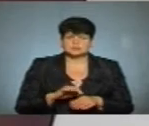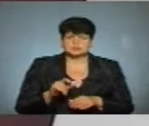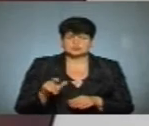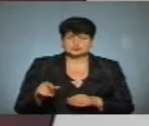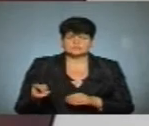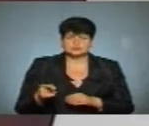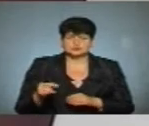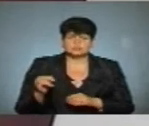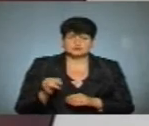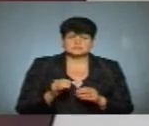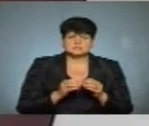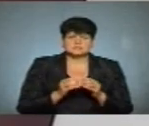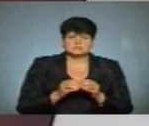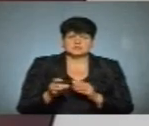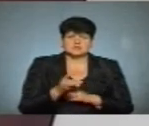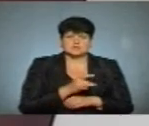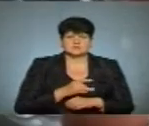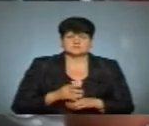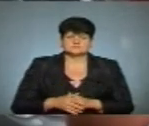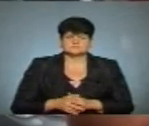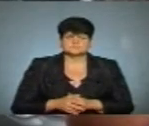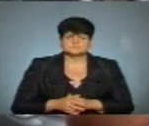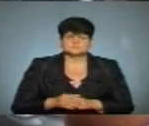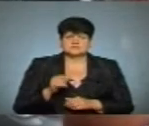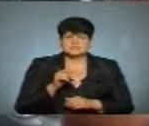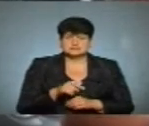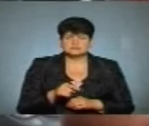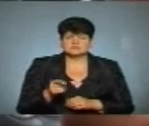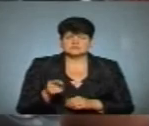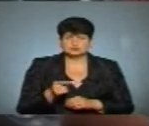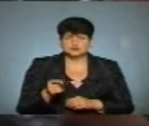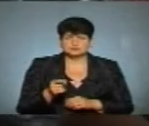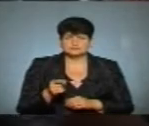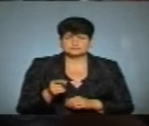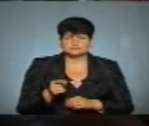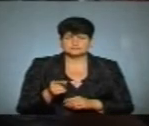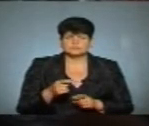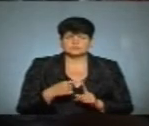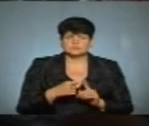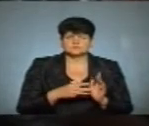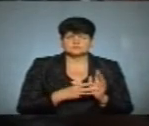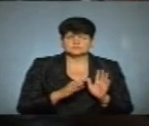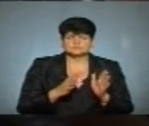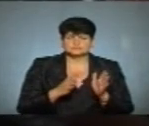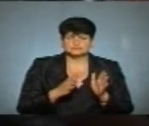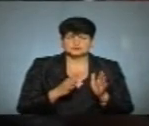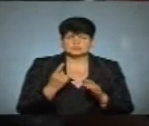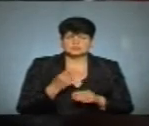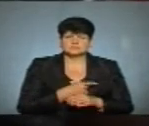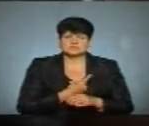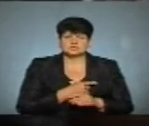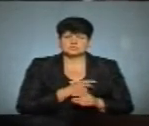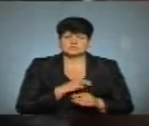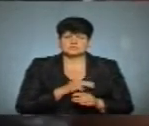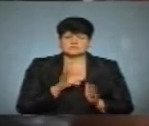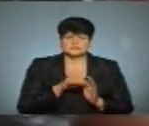в Тернополі та в 10 районах. З них в місто Тернопіль 8 випадків, один медичний